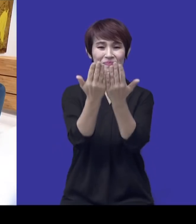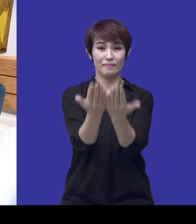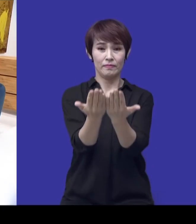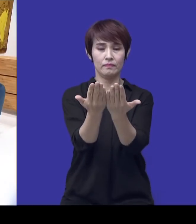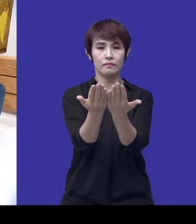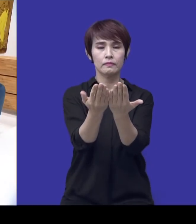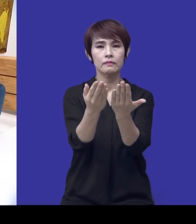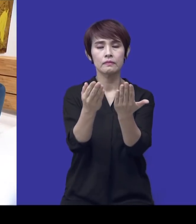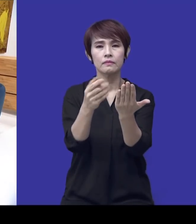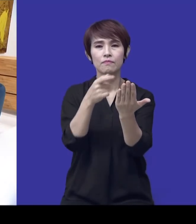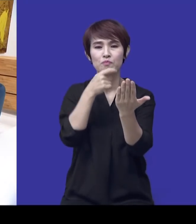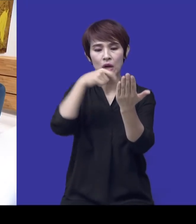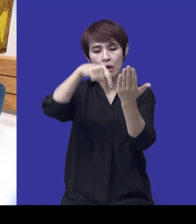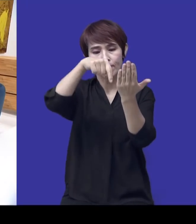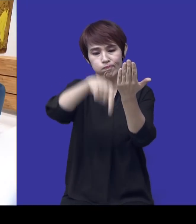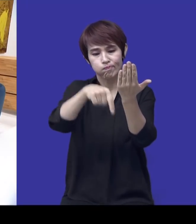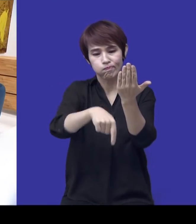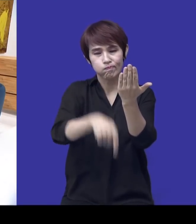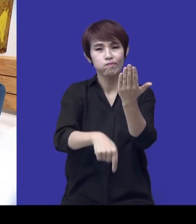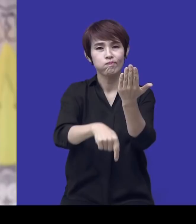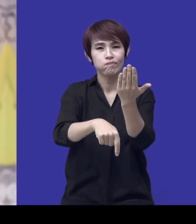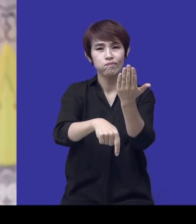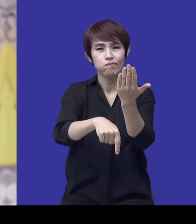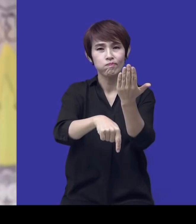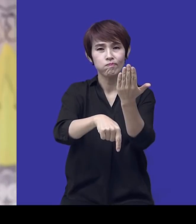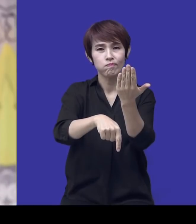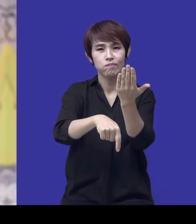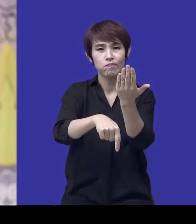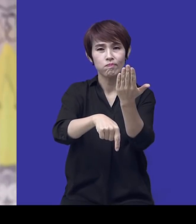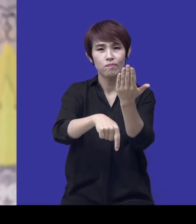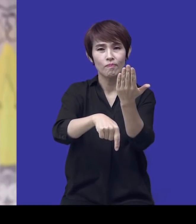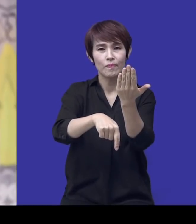툭툭 흐르는 거예요. 아. 그래서 앞에서 이제